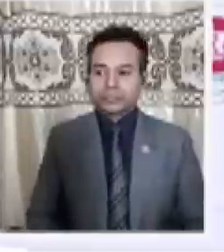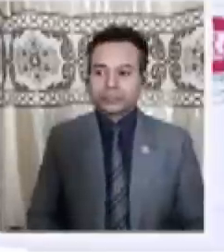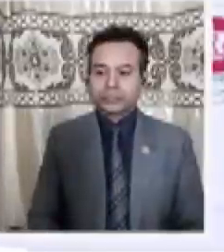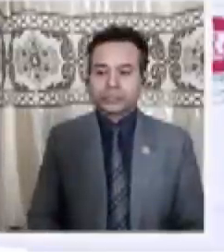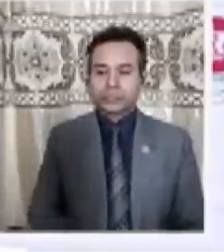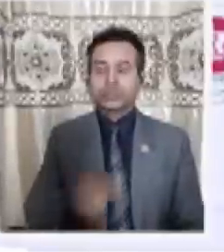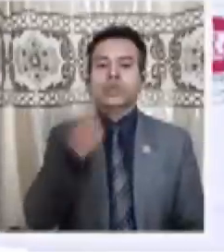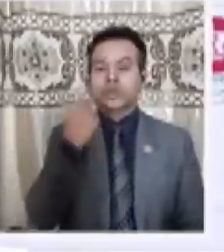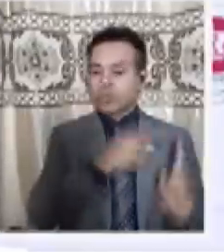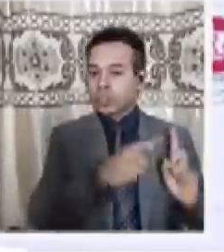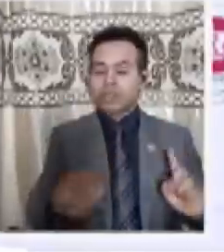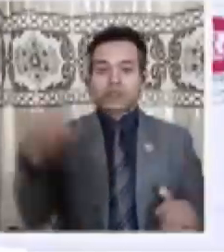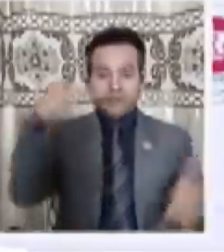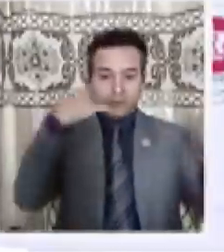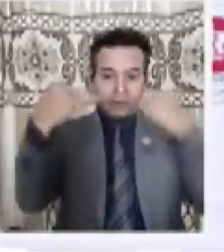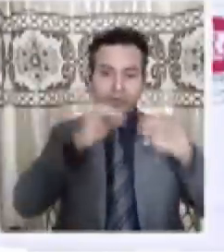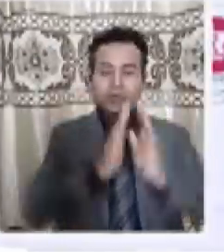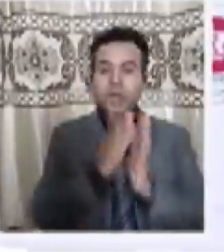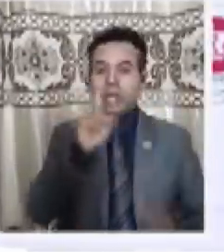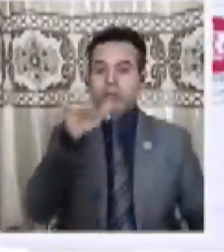24 ঘন্টায় ফোন গ্রহণ করা হয়েছে